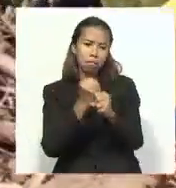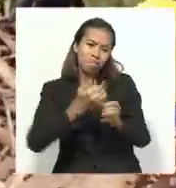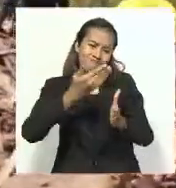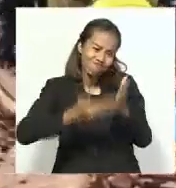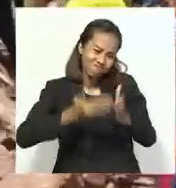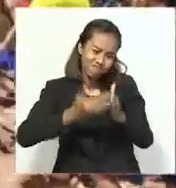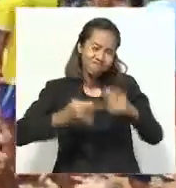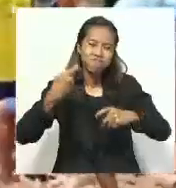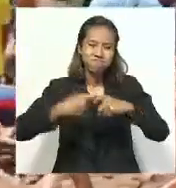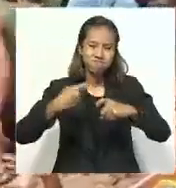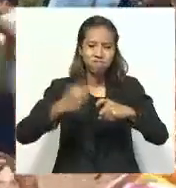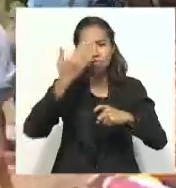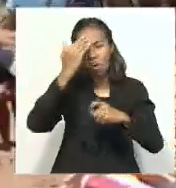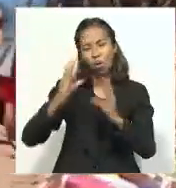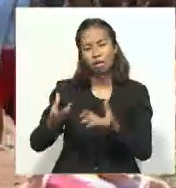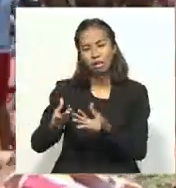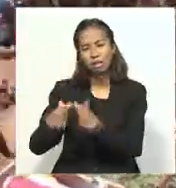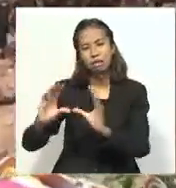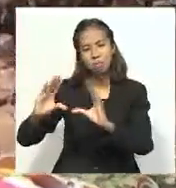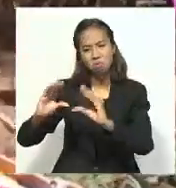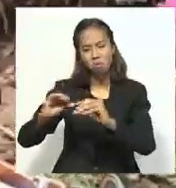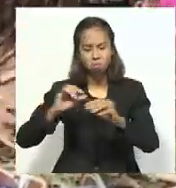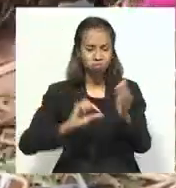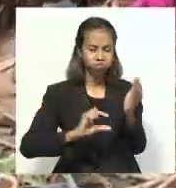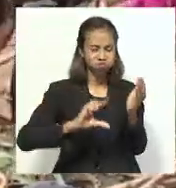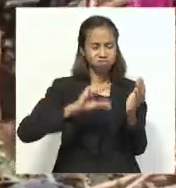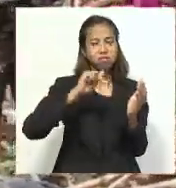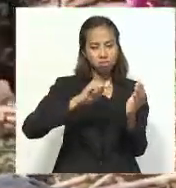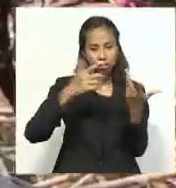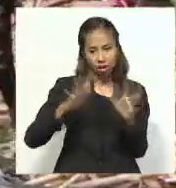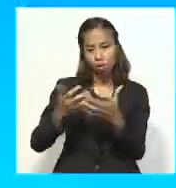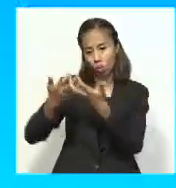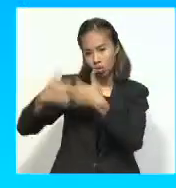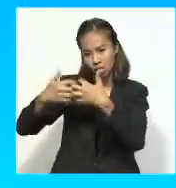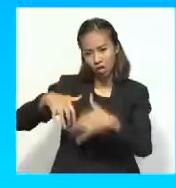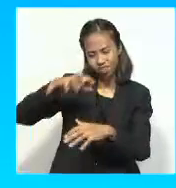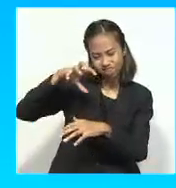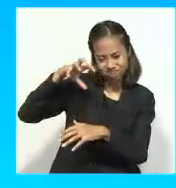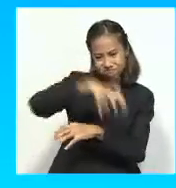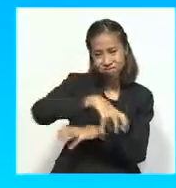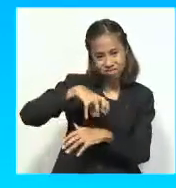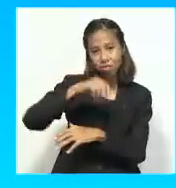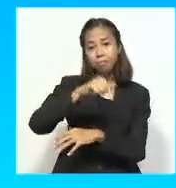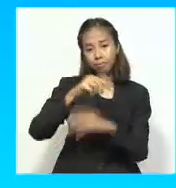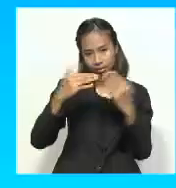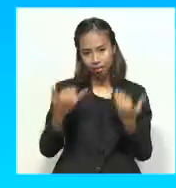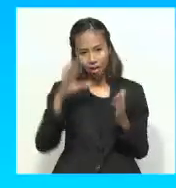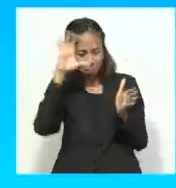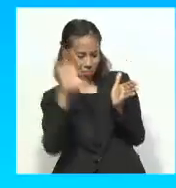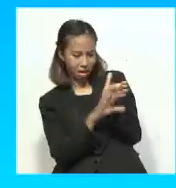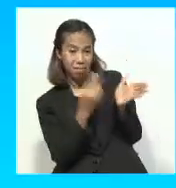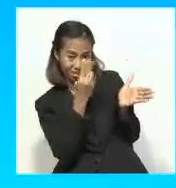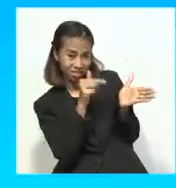นหนาและการเข้าพื้นที่โดยใช้เครื่องจักรเนี่ยอย่างที่เรียนไปเมื่อสักครู่นี้นะคะคือเราเห็นภาพแบบนี้แล้วแน่นอน